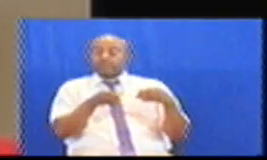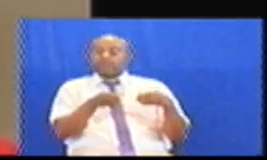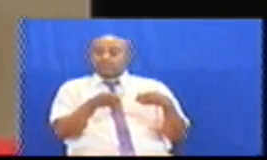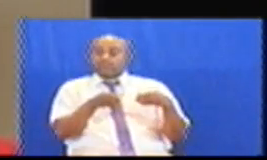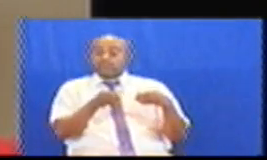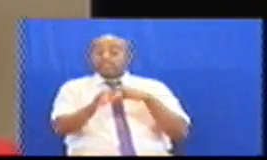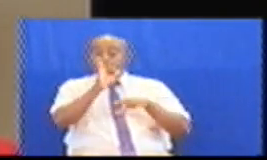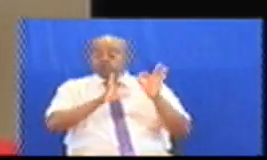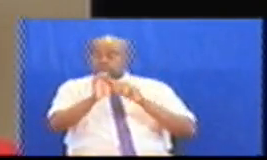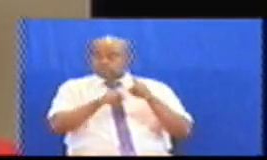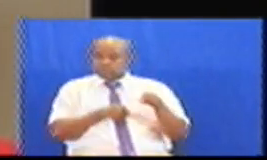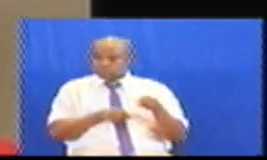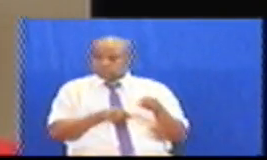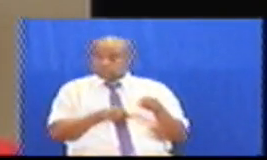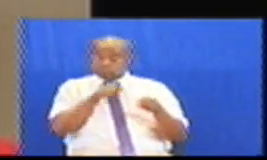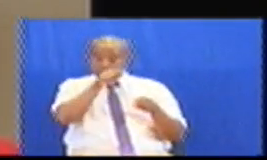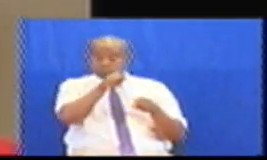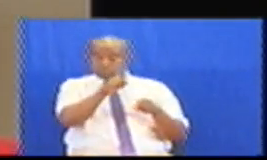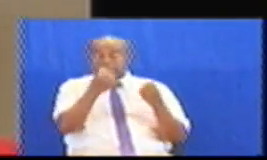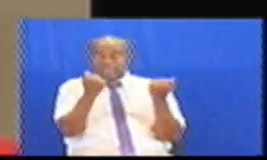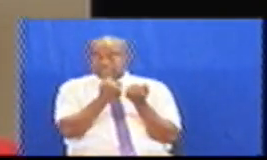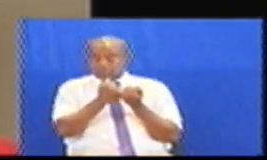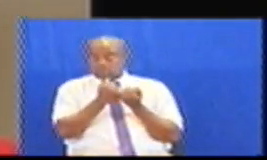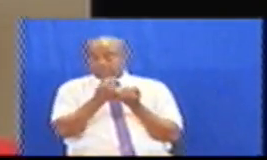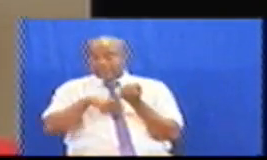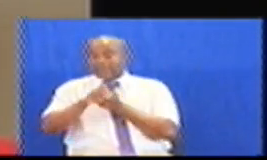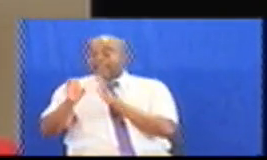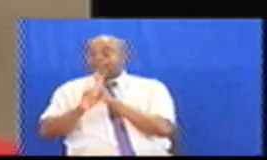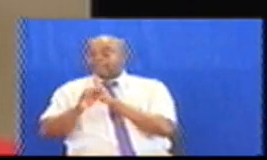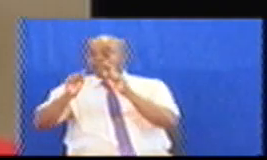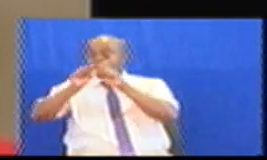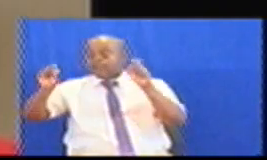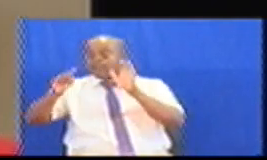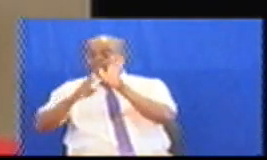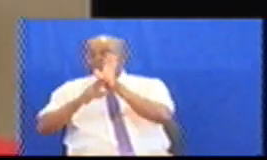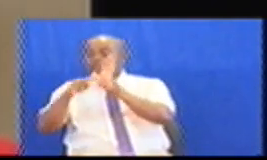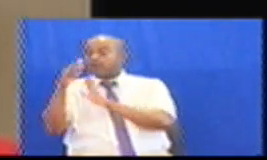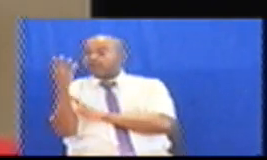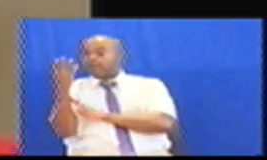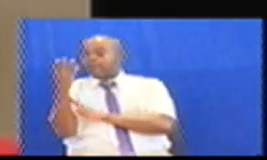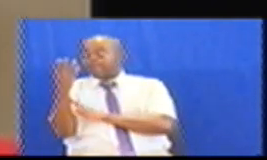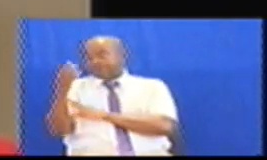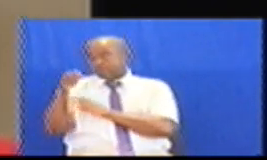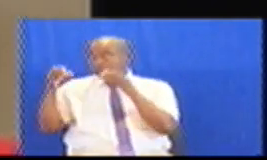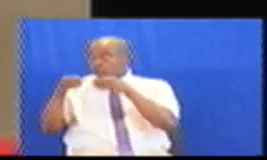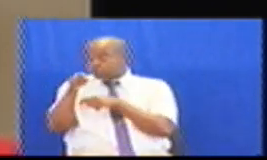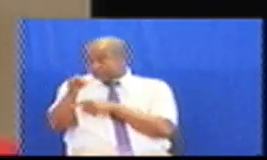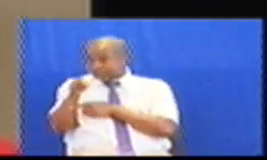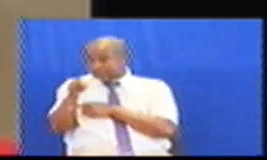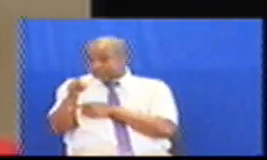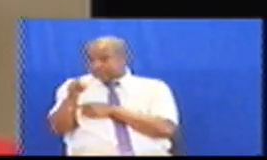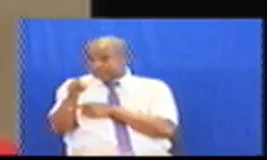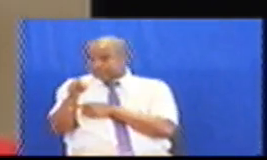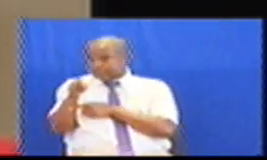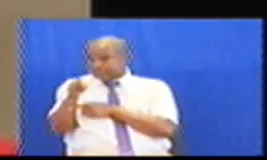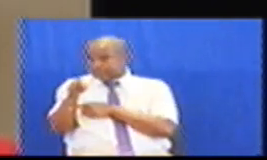tume ya uchaguzi ambayo inaundwa kwa mujibu wa katiba ibara ya 74. Mheshimiwa Speaker, tume hii mwenyekiti